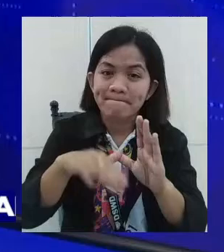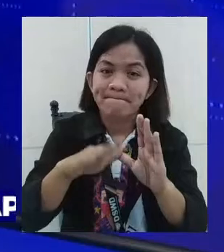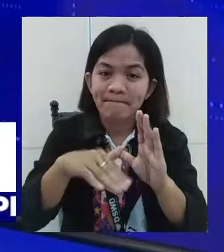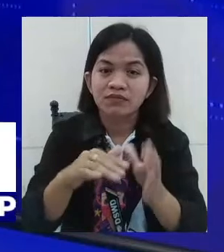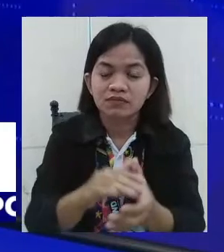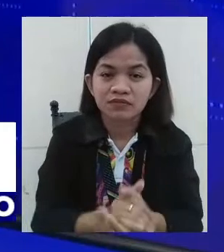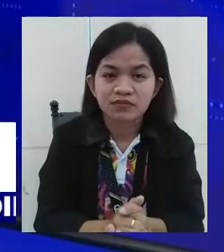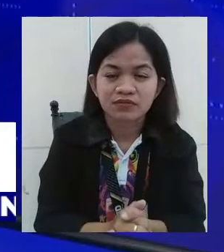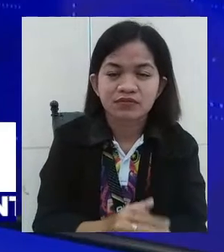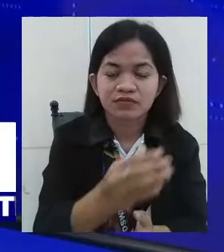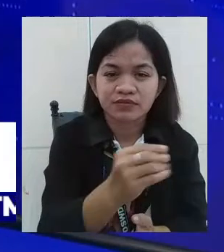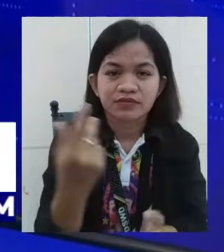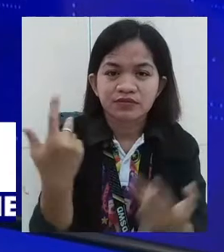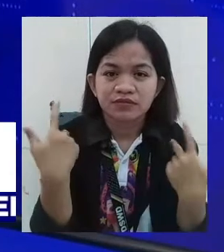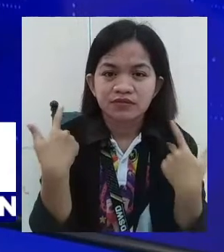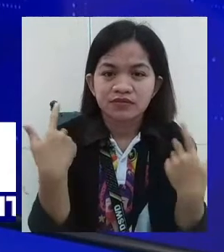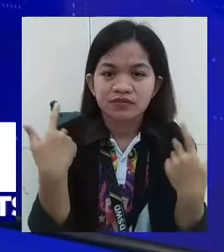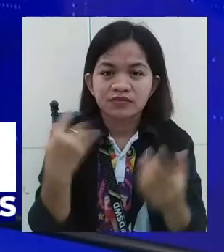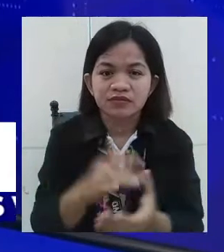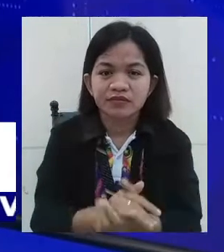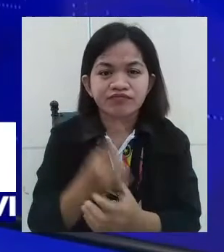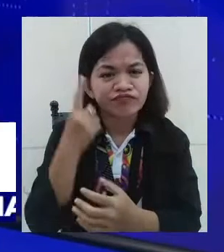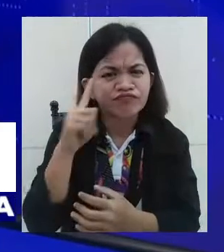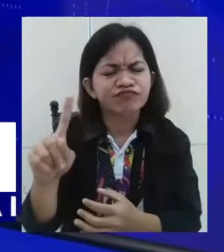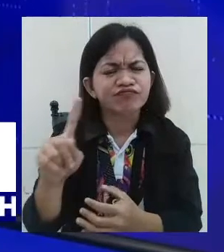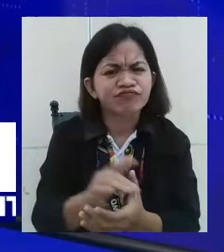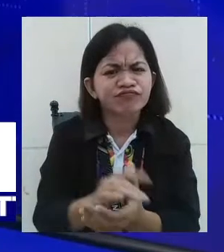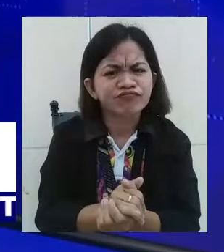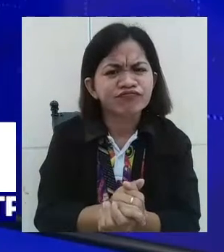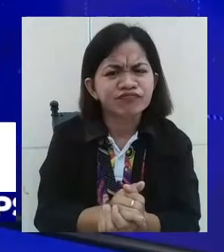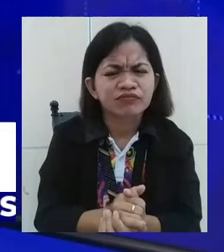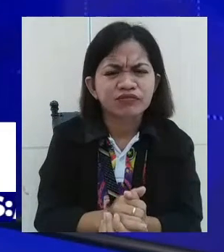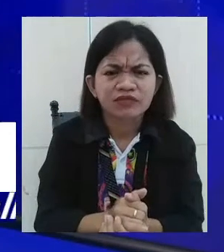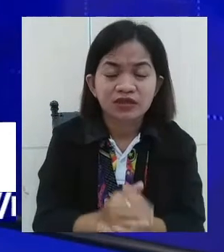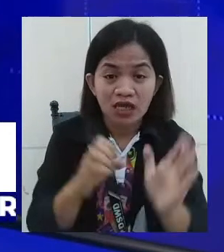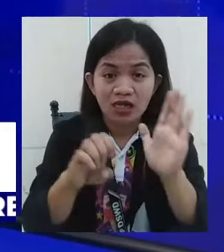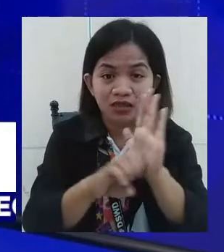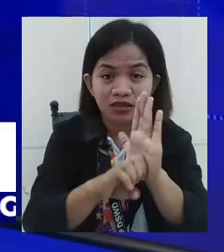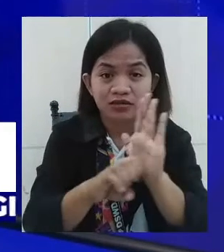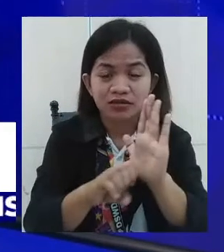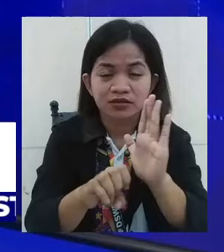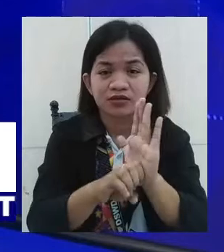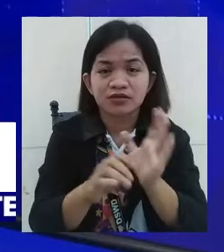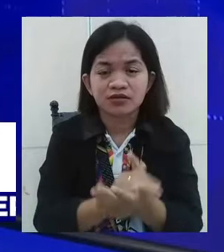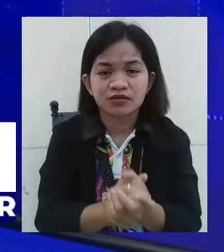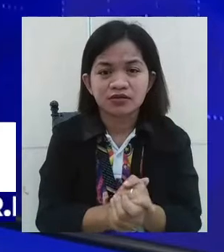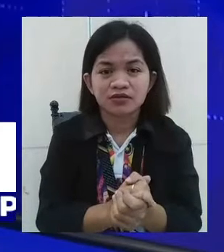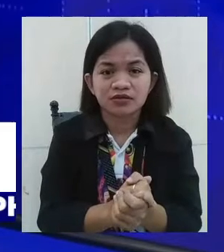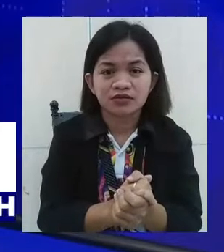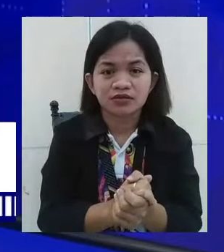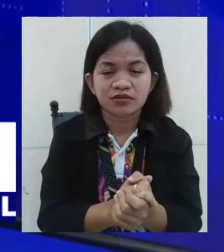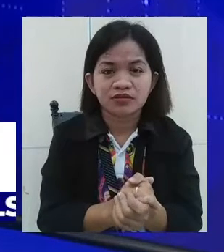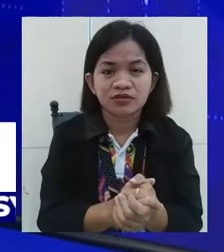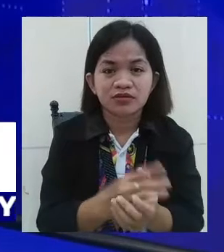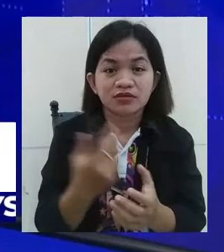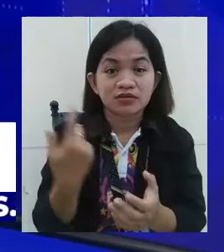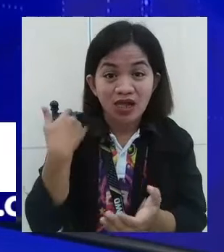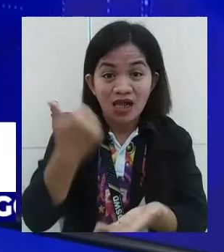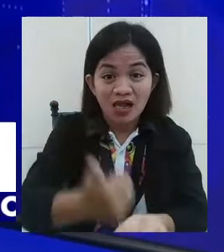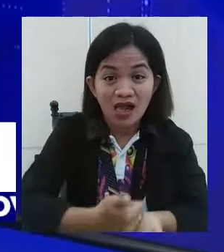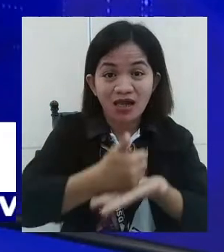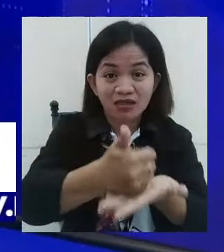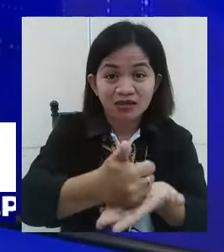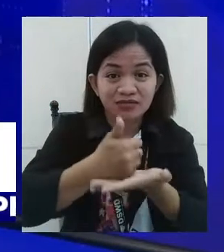kami para kami mismo ang nakakahalimbawa. Tulad ng mga ayuda noon na inabot ng